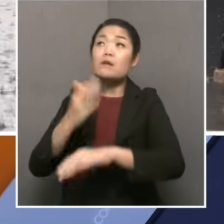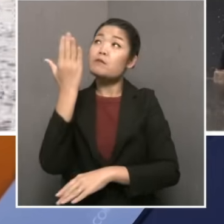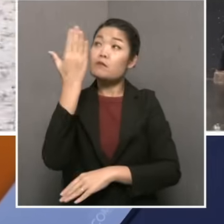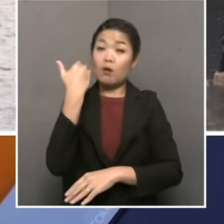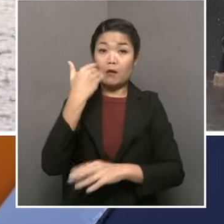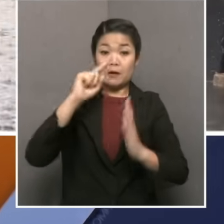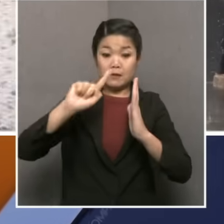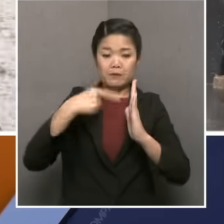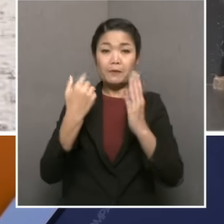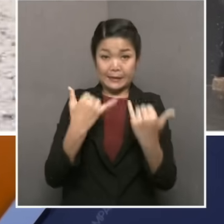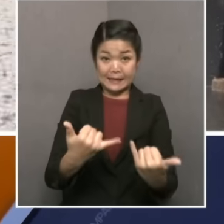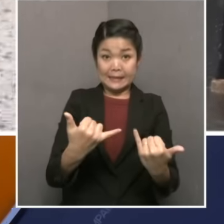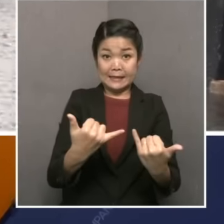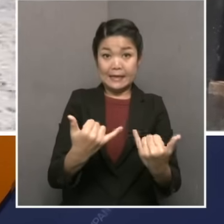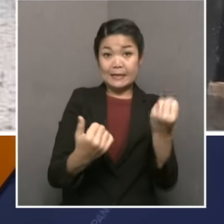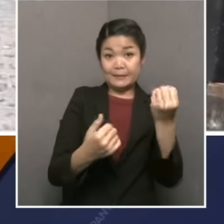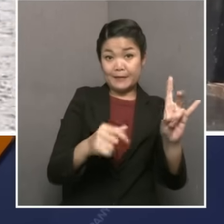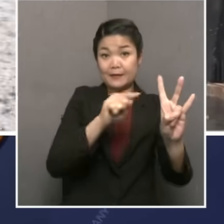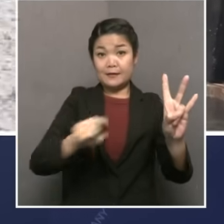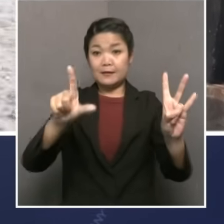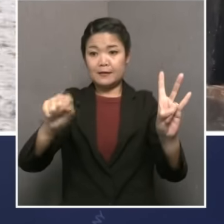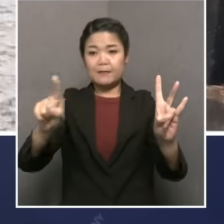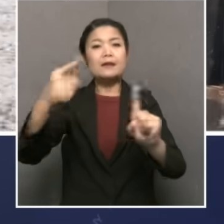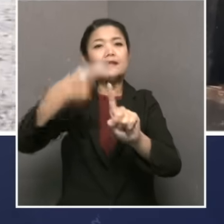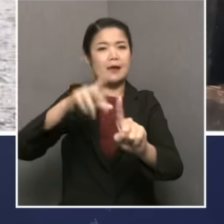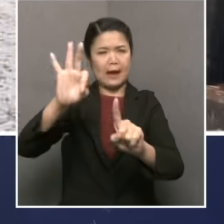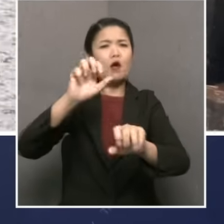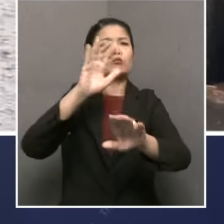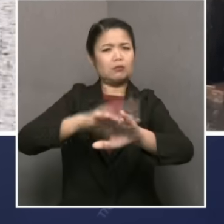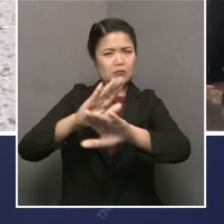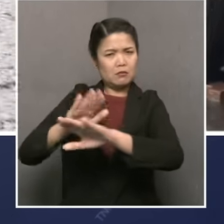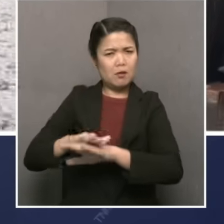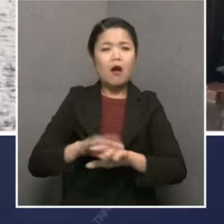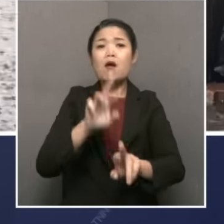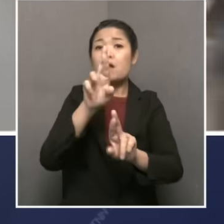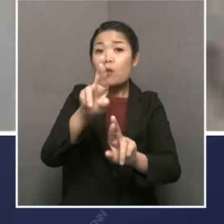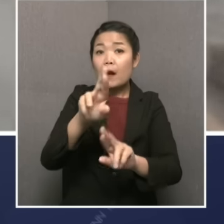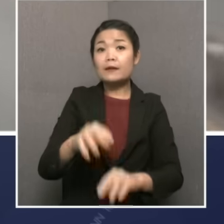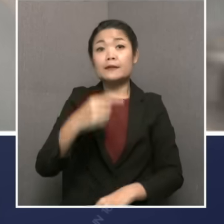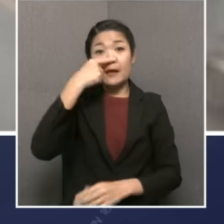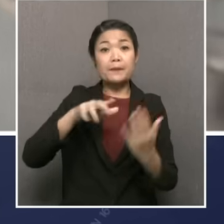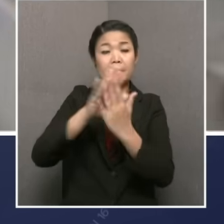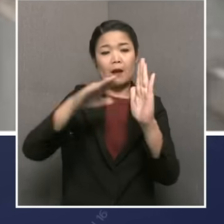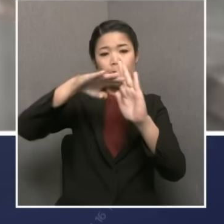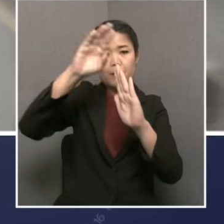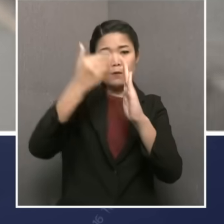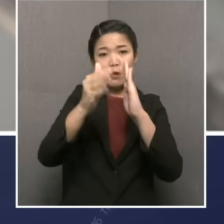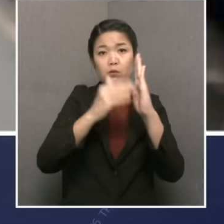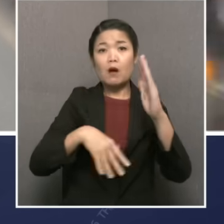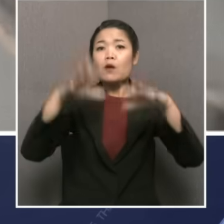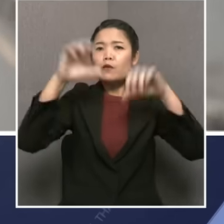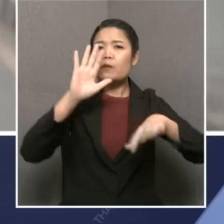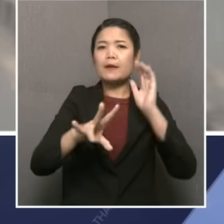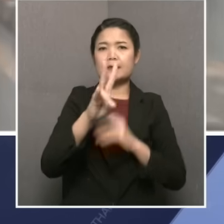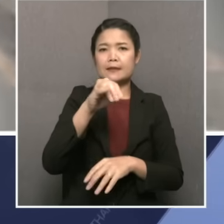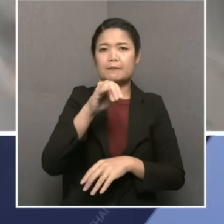17กันยายนเรื่อยไปจนถึง 21กันยายนนี้นะคะขณะที่ทั่วทุกภาคของไทยในวันนี้ค่ะมีฝนเฉลี่ยร้อยละ 70-80